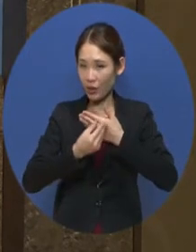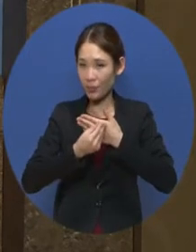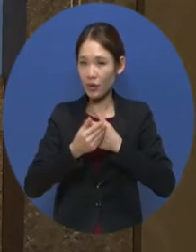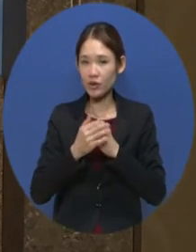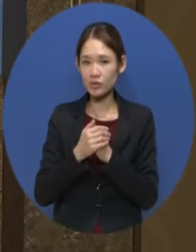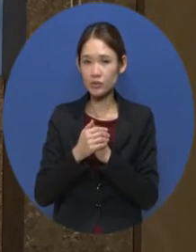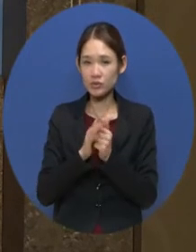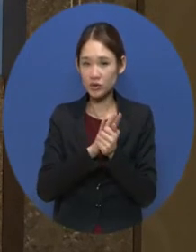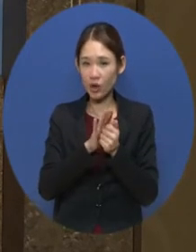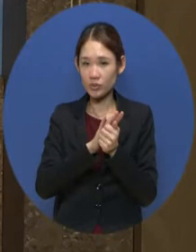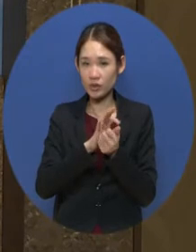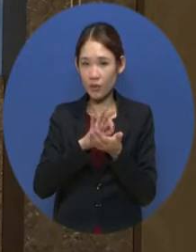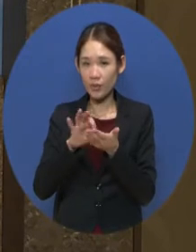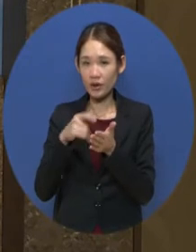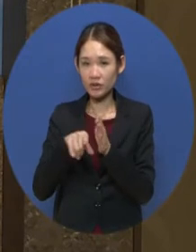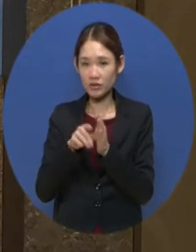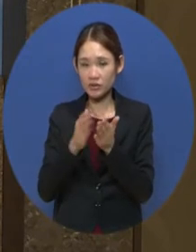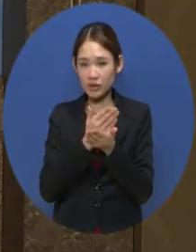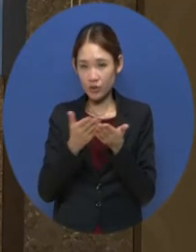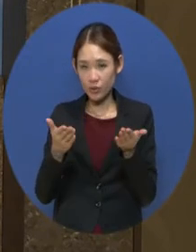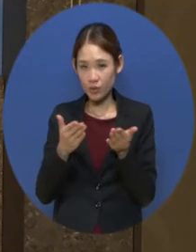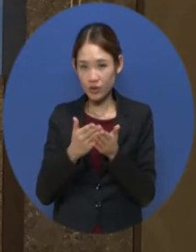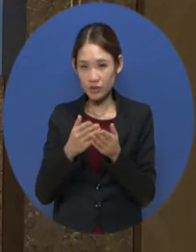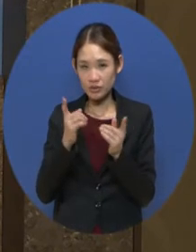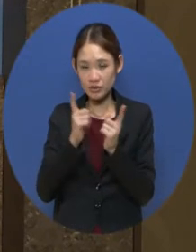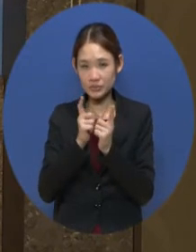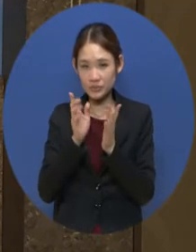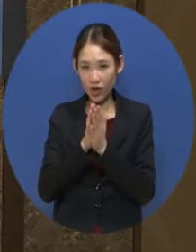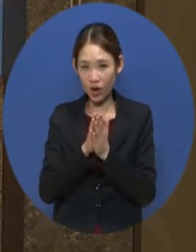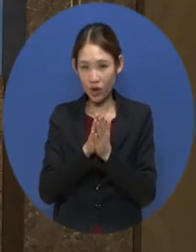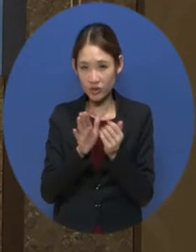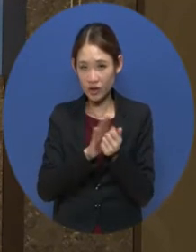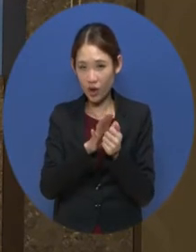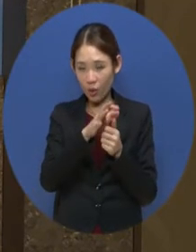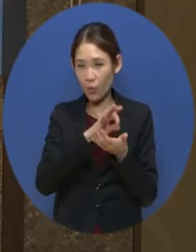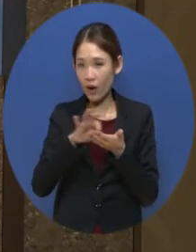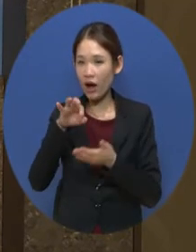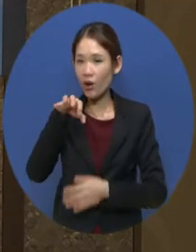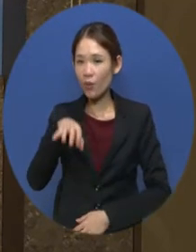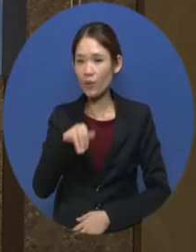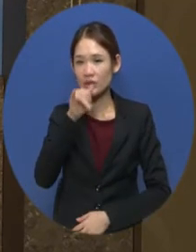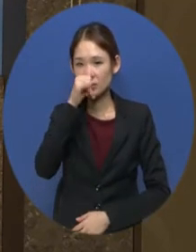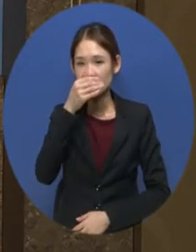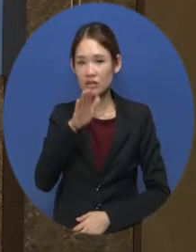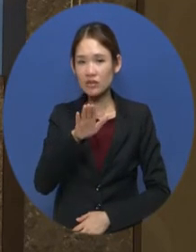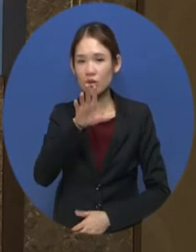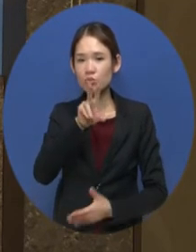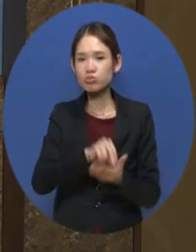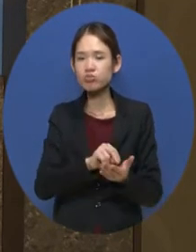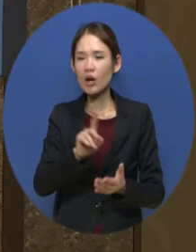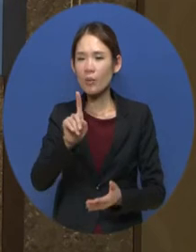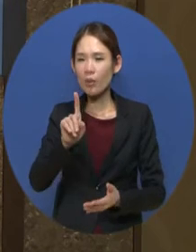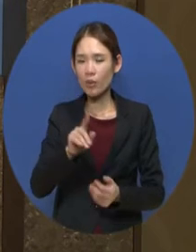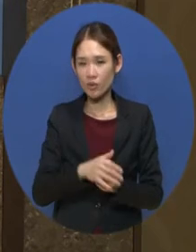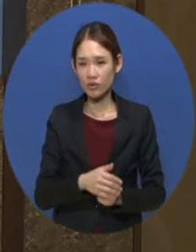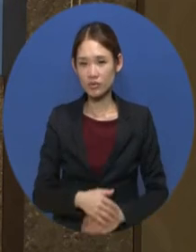어플리케이션이라든지 다른 서비스에서 활용할 수 있도록 제공하고, 그 자체적으로도 이 서비스는 활용하는 곳이 있는데, 문제는